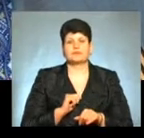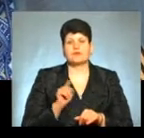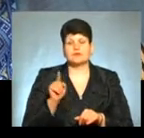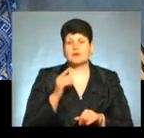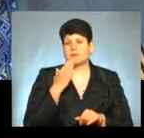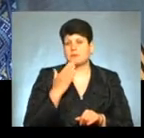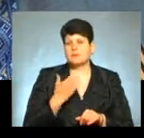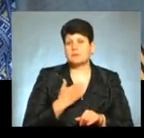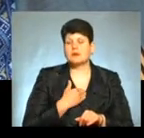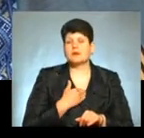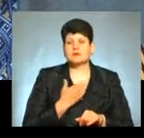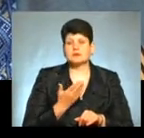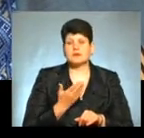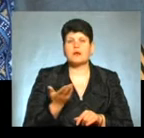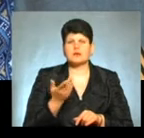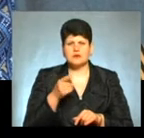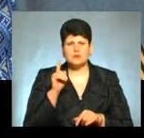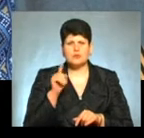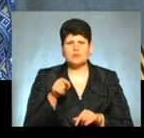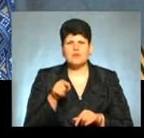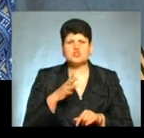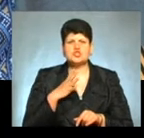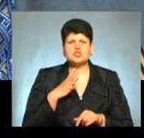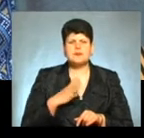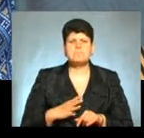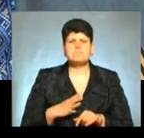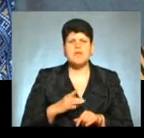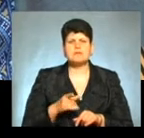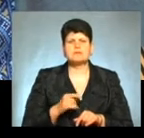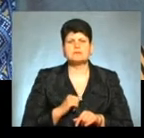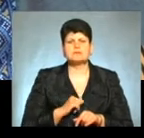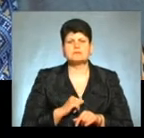А вона питає мене, а ти вмієш терпіти?